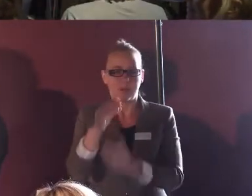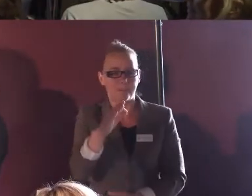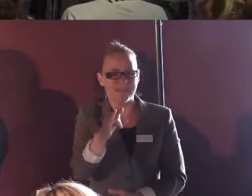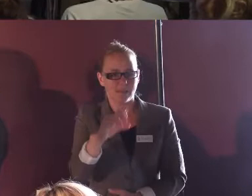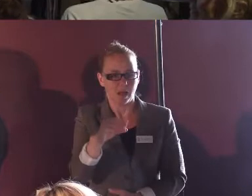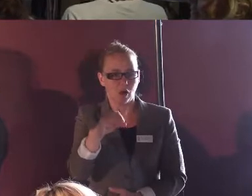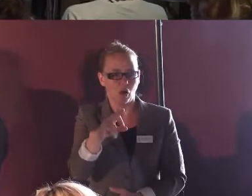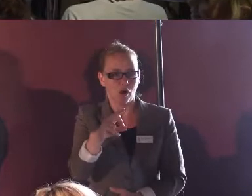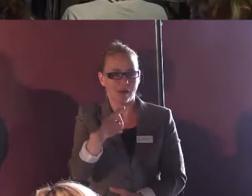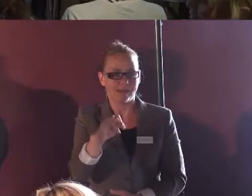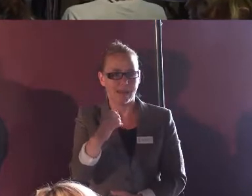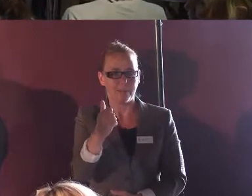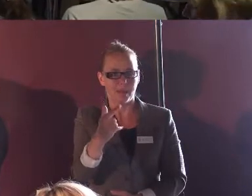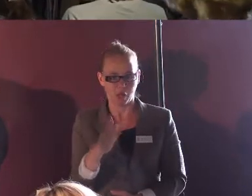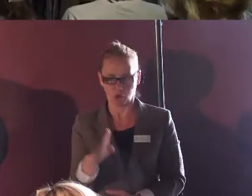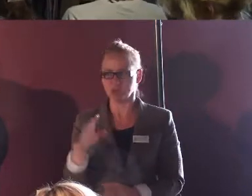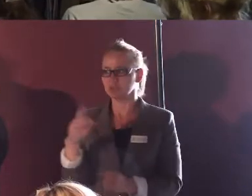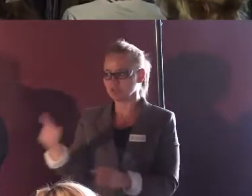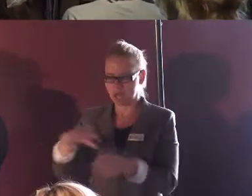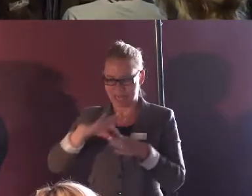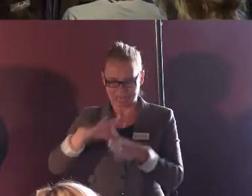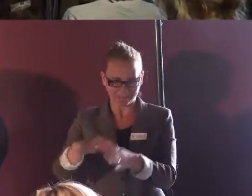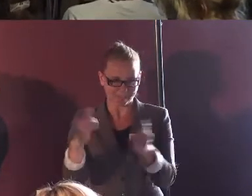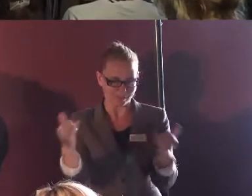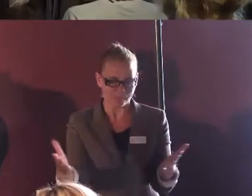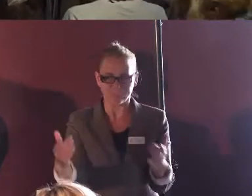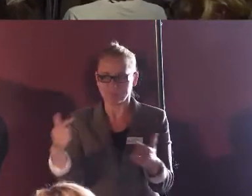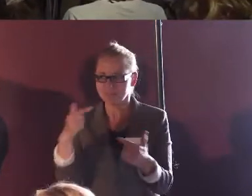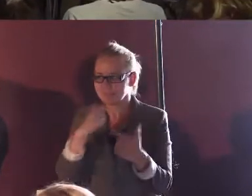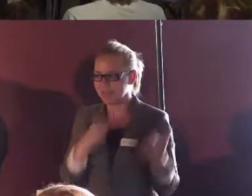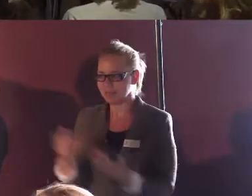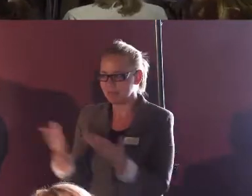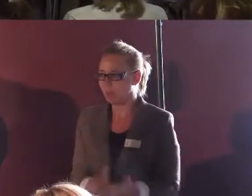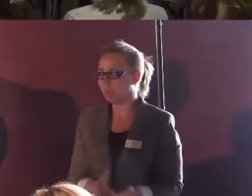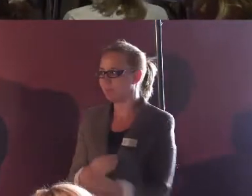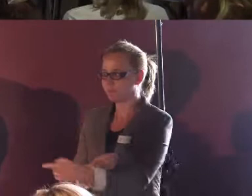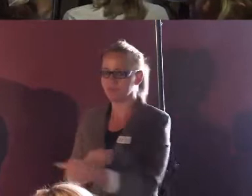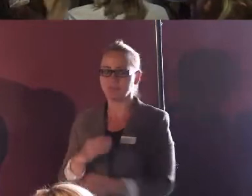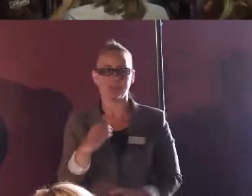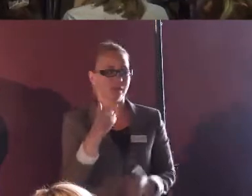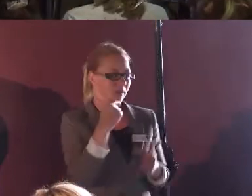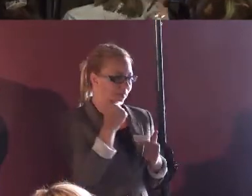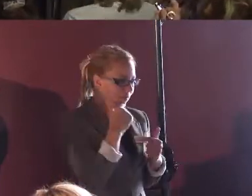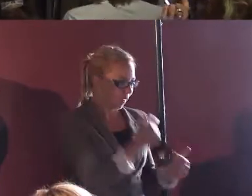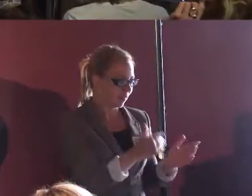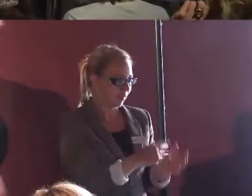som kommer leda det här. Hjärtligt välkomna ska ni vara allihopa. Tack. Tack så mycket Ulrika och